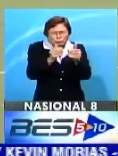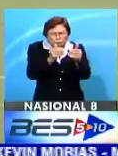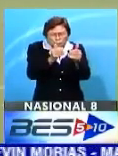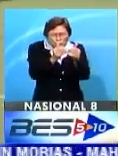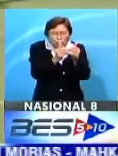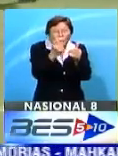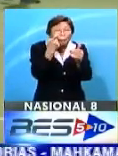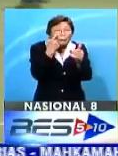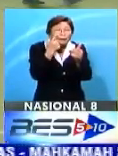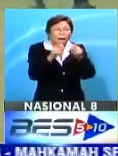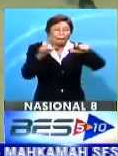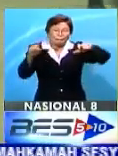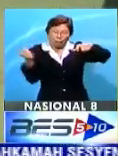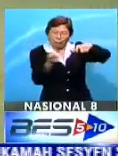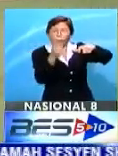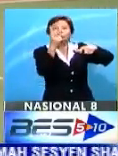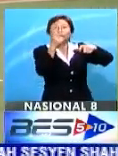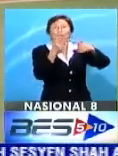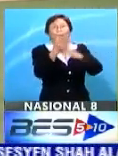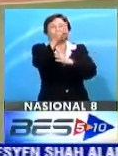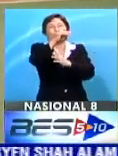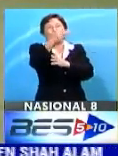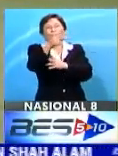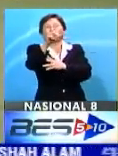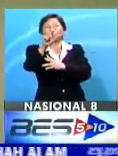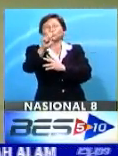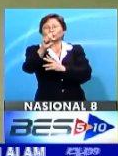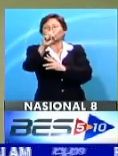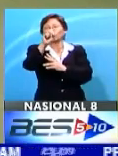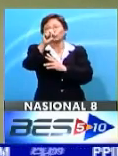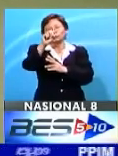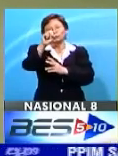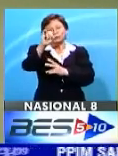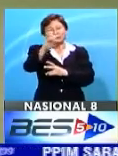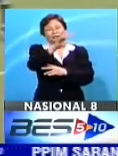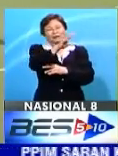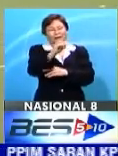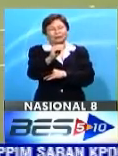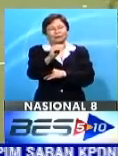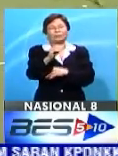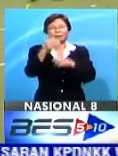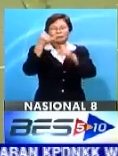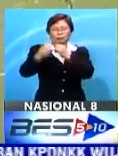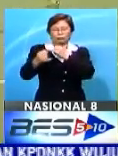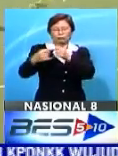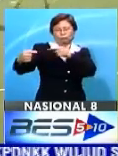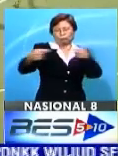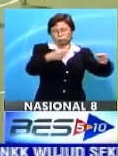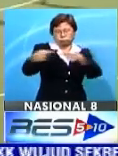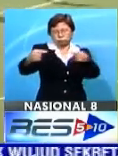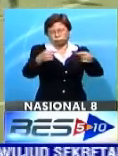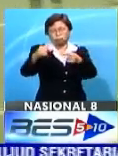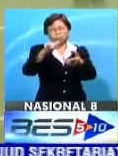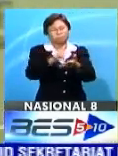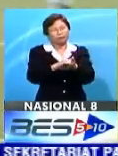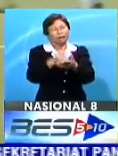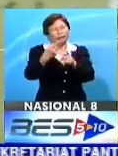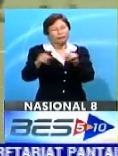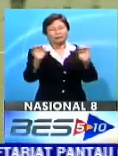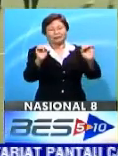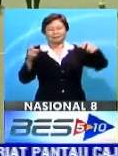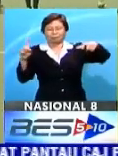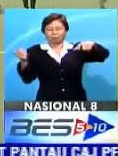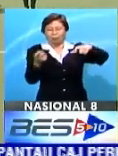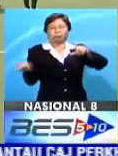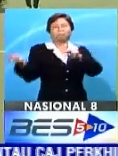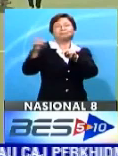agregat dengan menyumbat 2 gol menerusi Muhammad Tosik dan Dipanshu Bargaf di penghujung perlawanan. Namun tiada jaringan